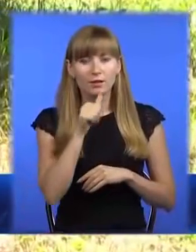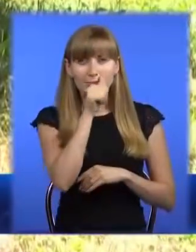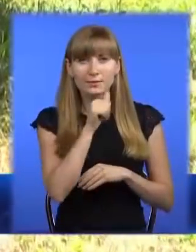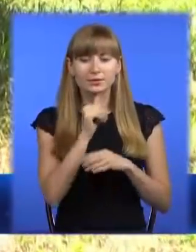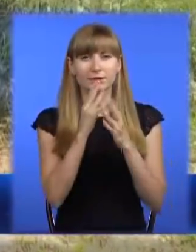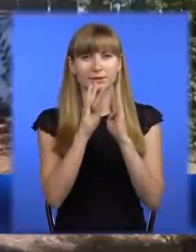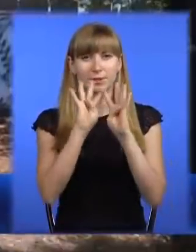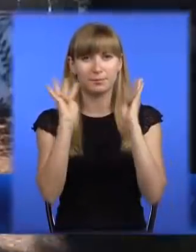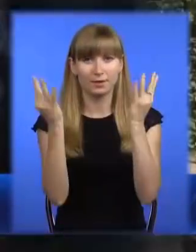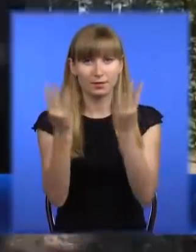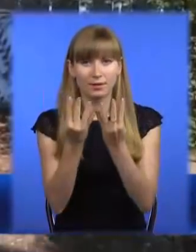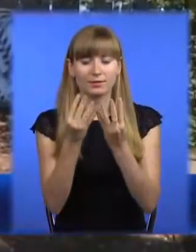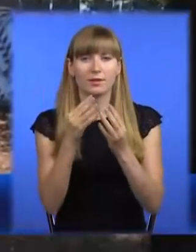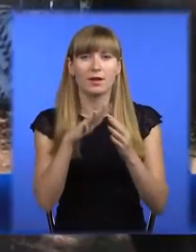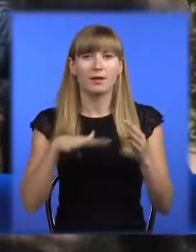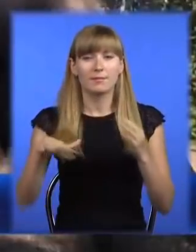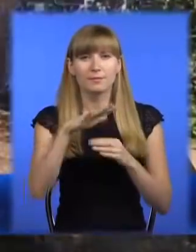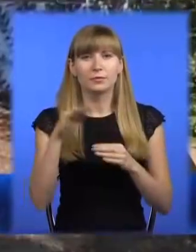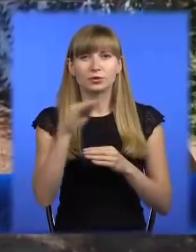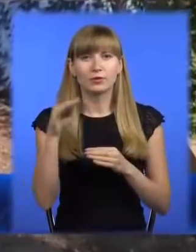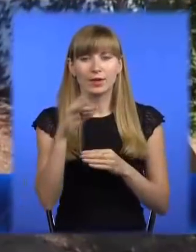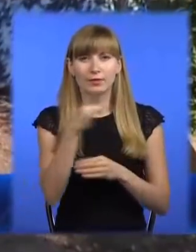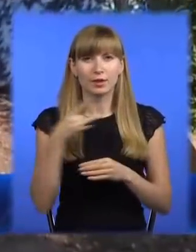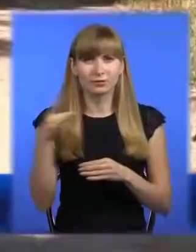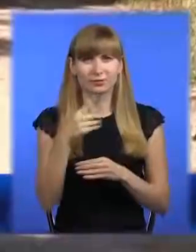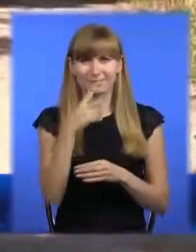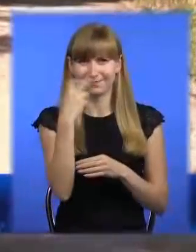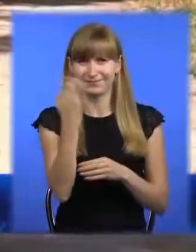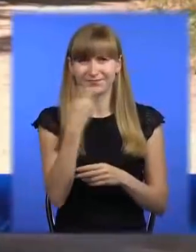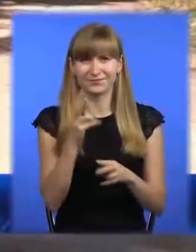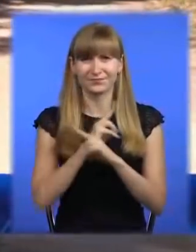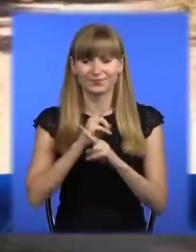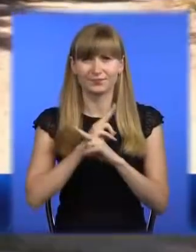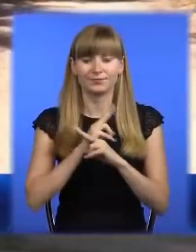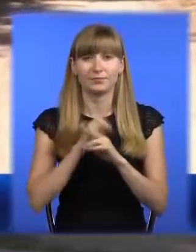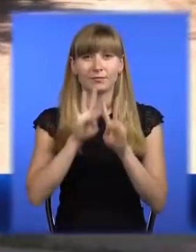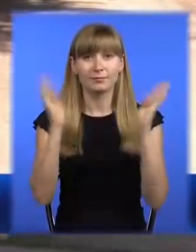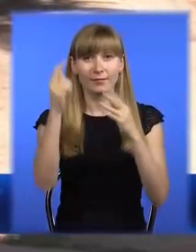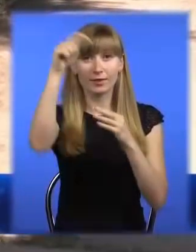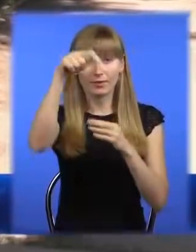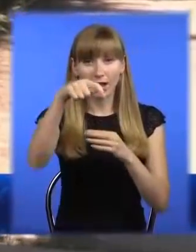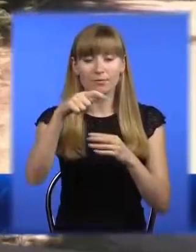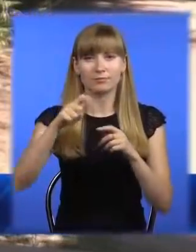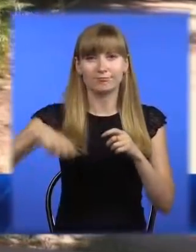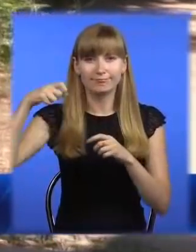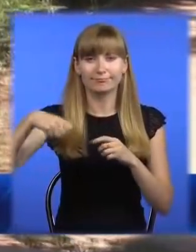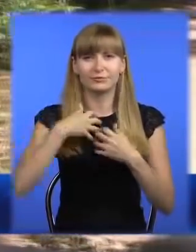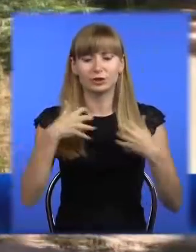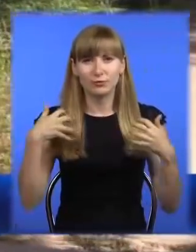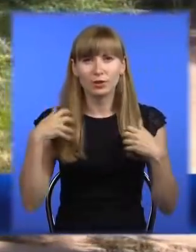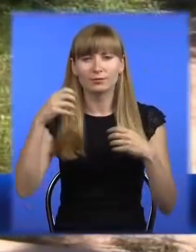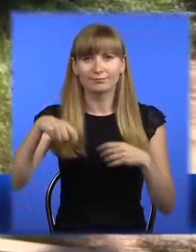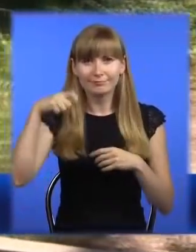Таємниця за парканом. Покровський район заполонив трупний сморід. Саме за цим парканом перероблюють трупи тварин на корм для